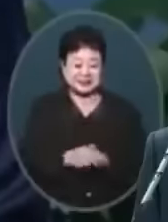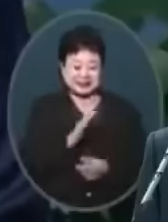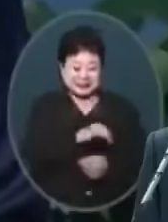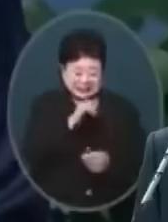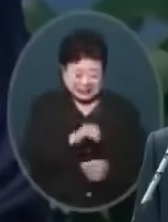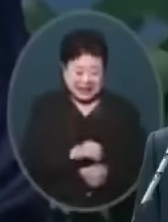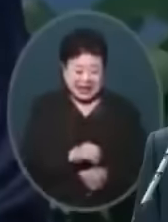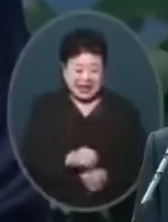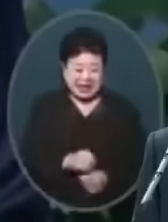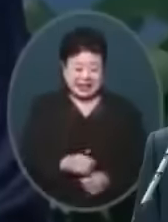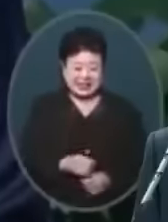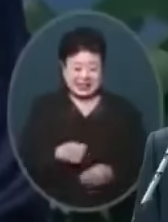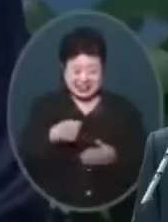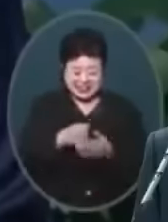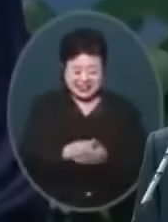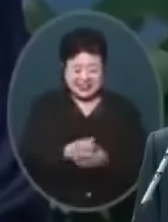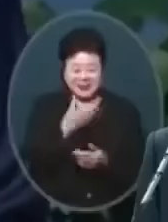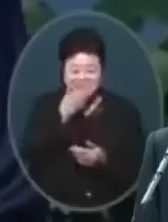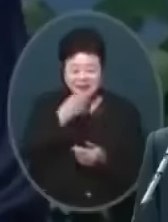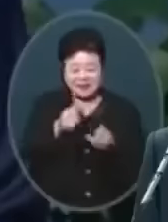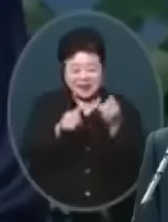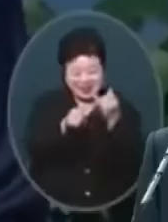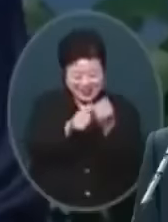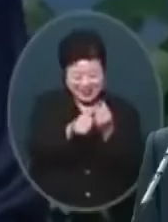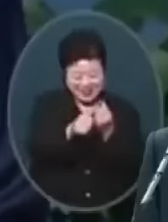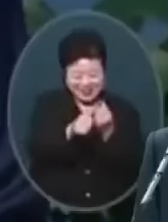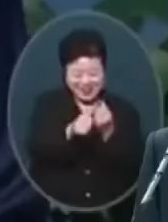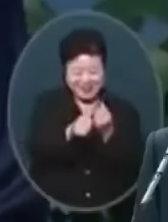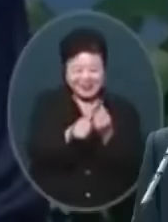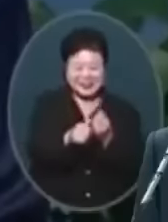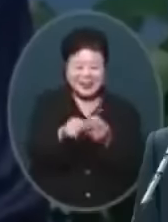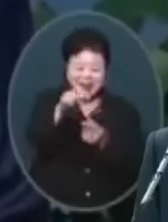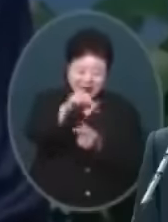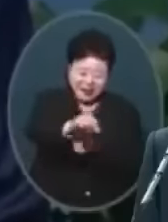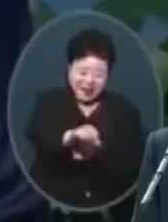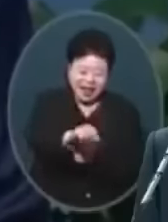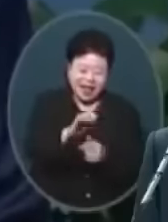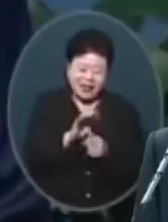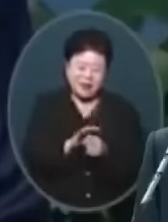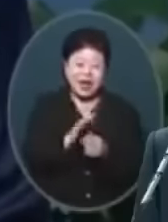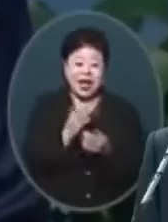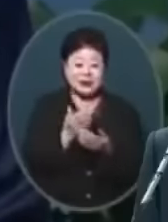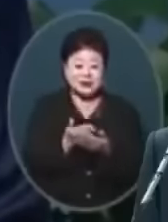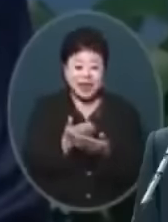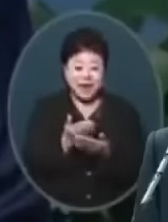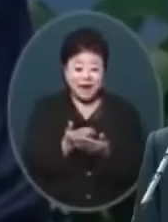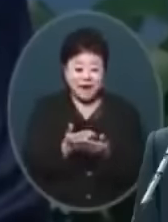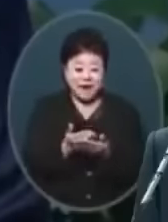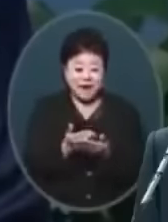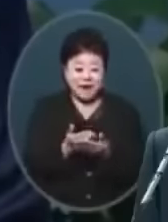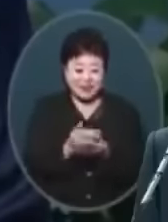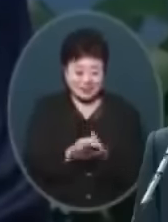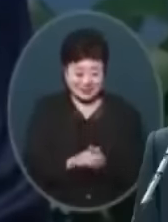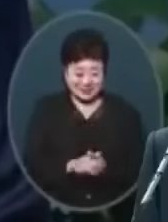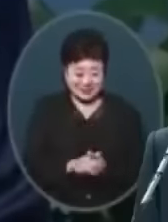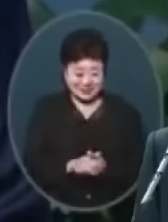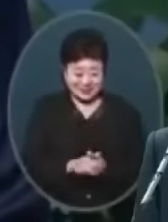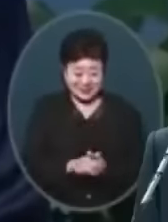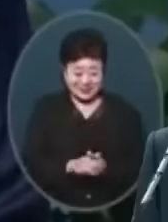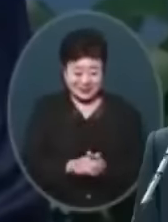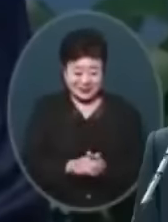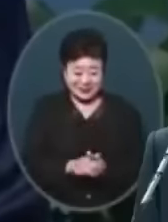잘 판단해서 행복한 결혼을 하도록 도와주시옵소서. 그리고